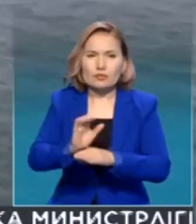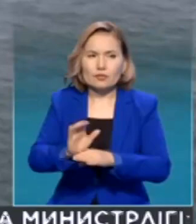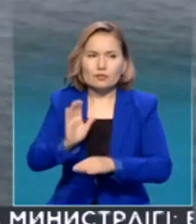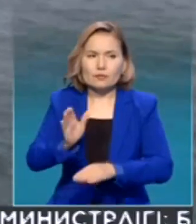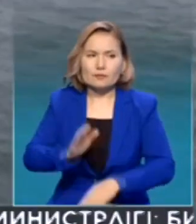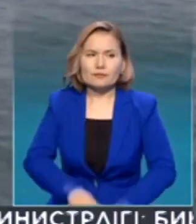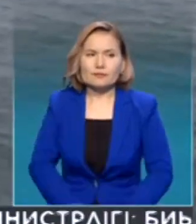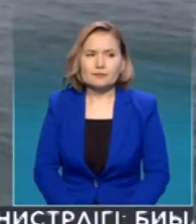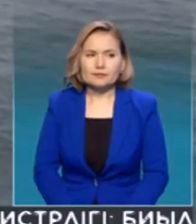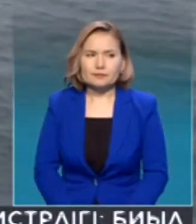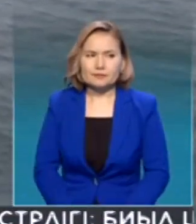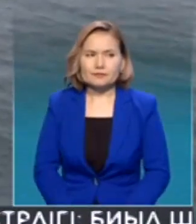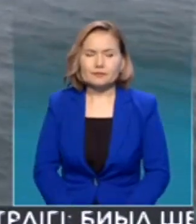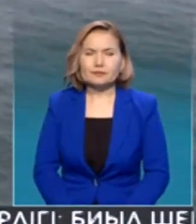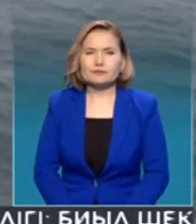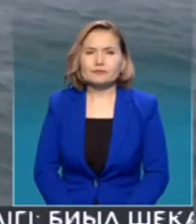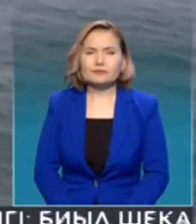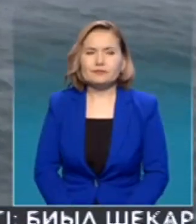мәлімдеді.